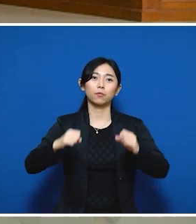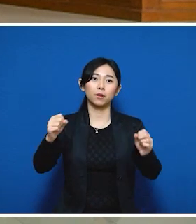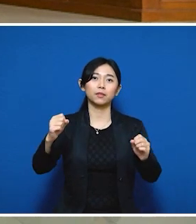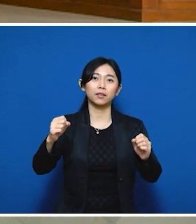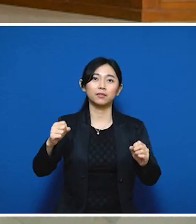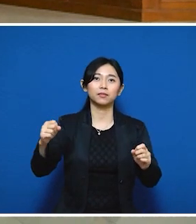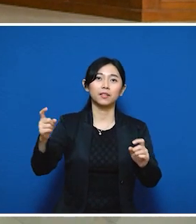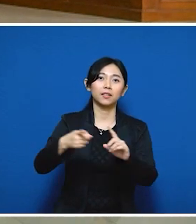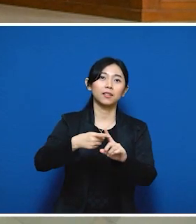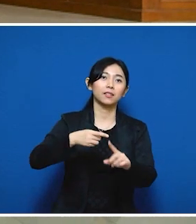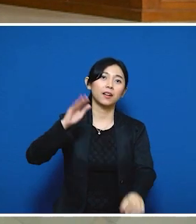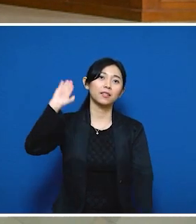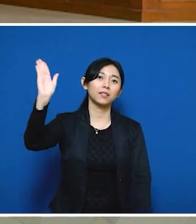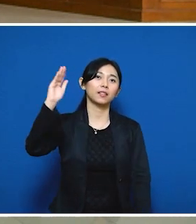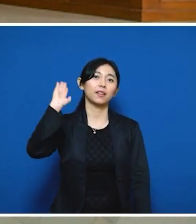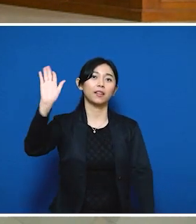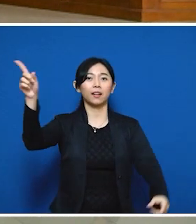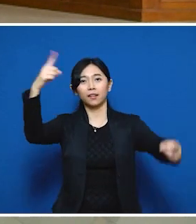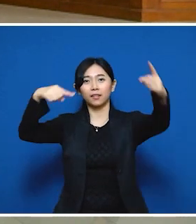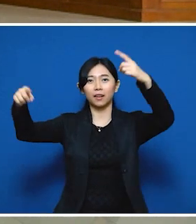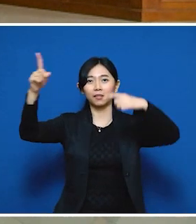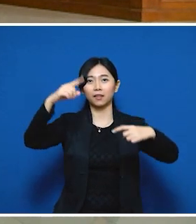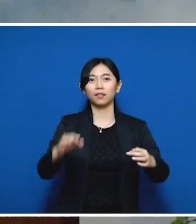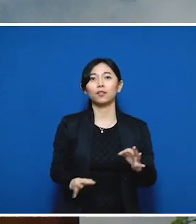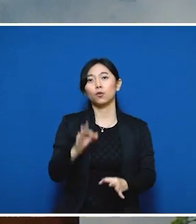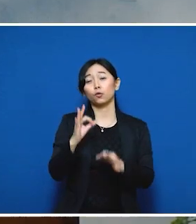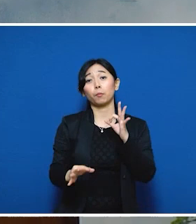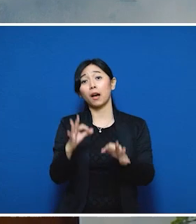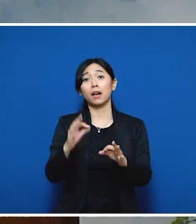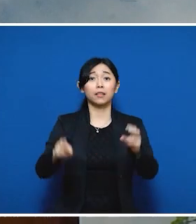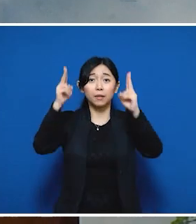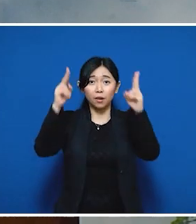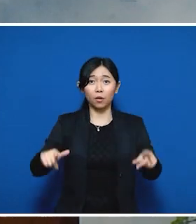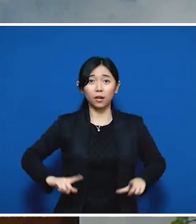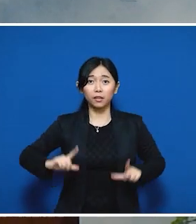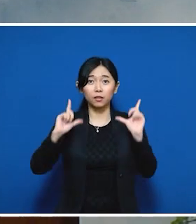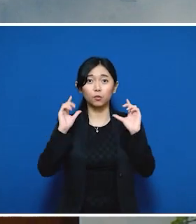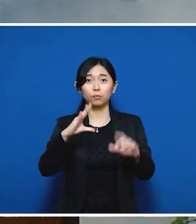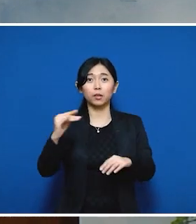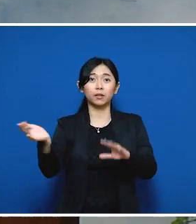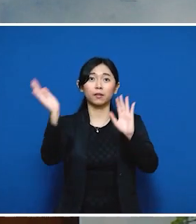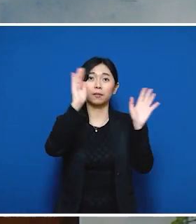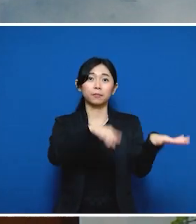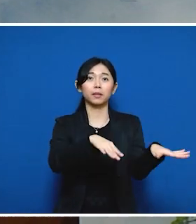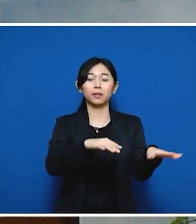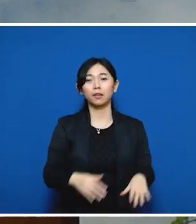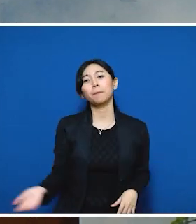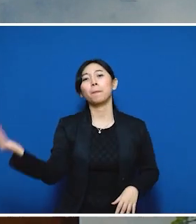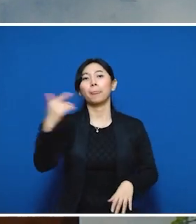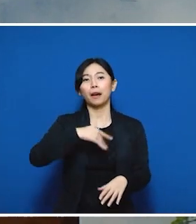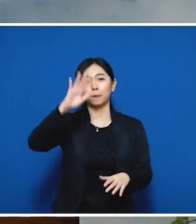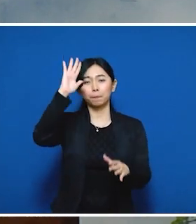Maha Kuasa. Dan dari sana Ia akan datang untuk menghakimi orang yang hidup dan yang